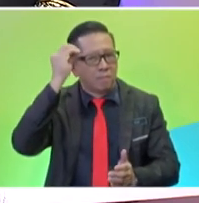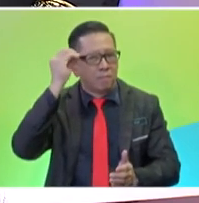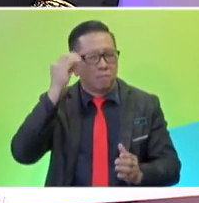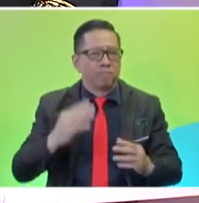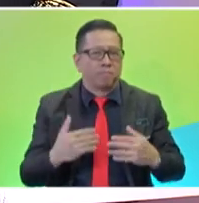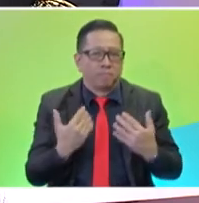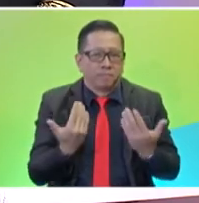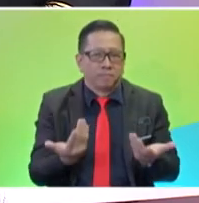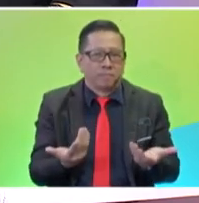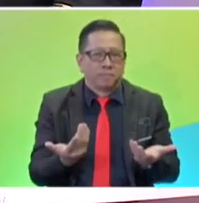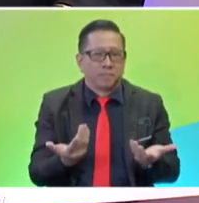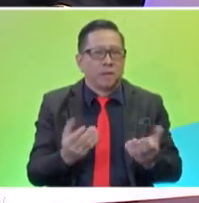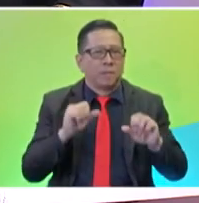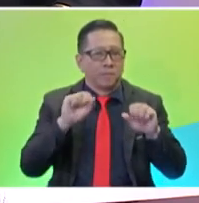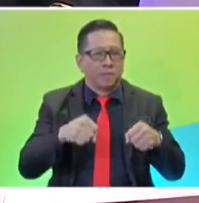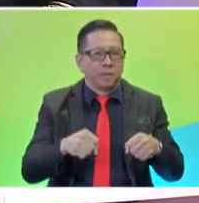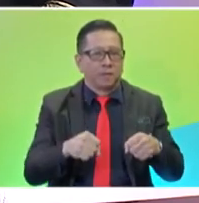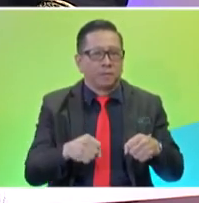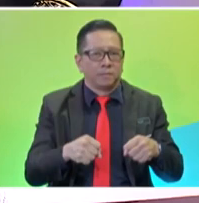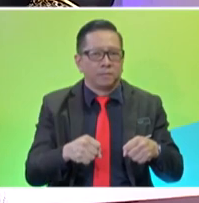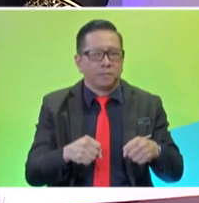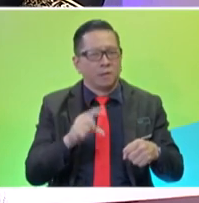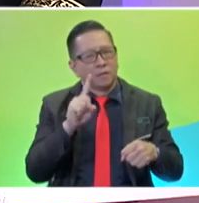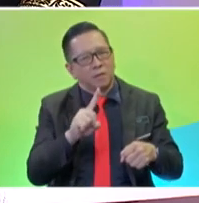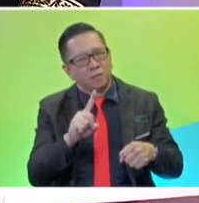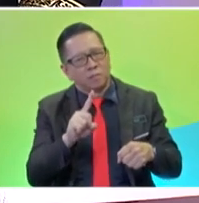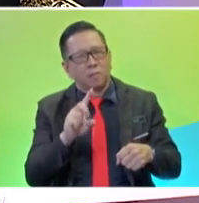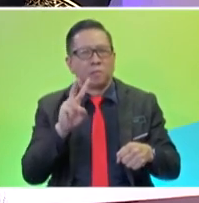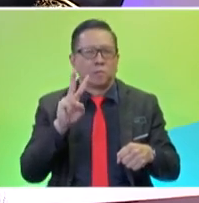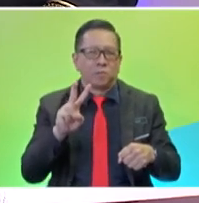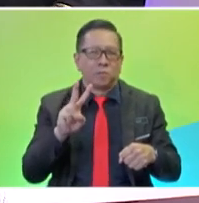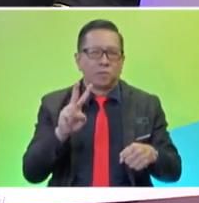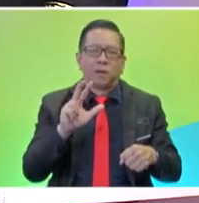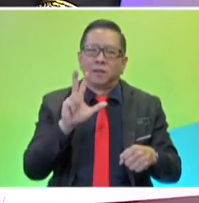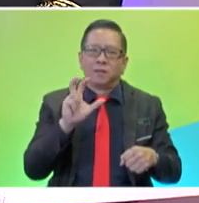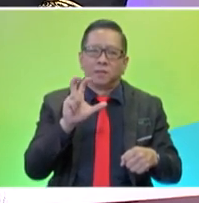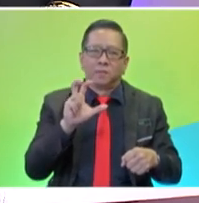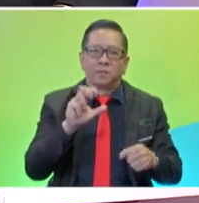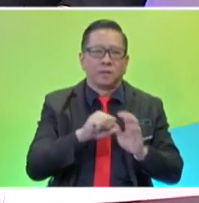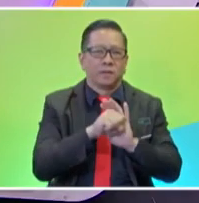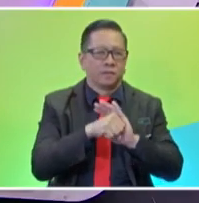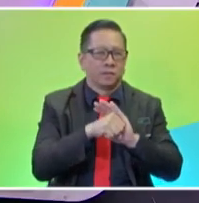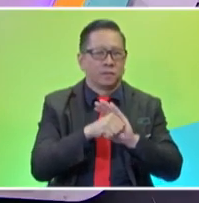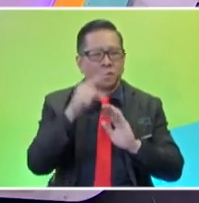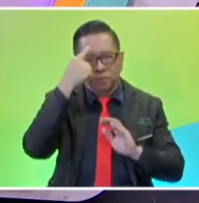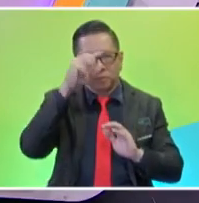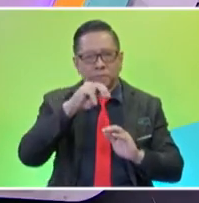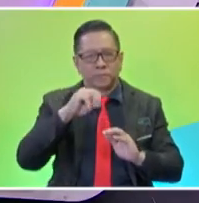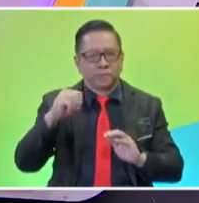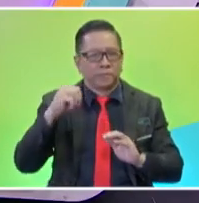di sini boleh tak satu dua tiga perusahaan saja seorang saja seorang